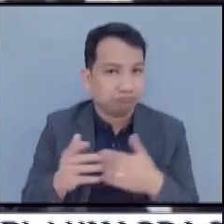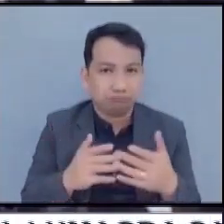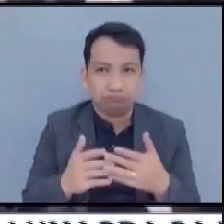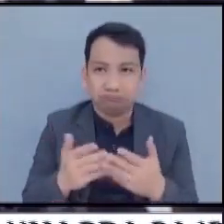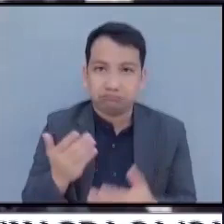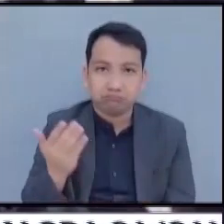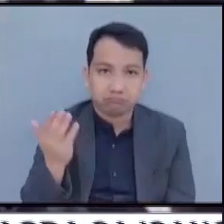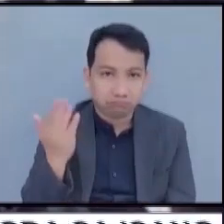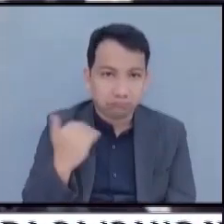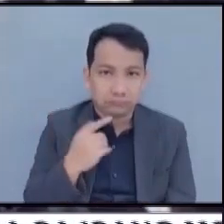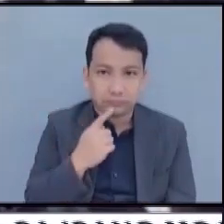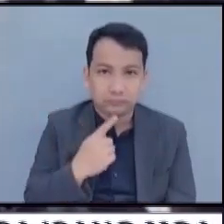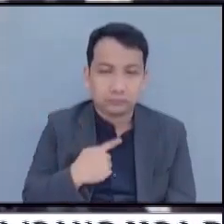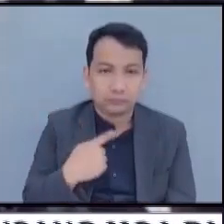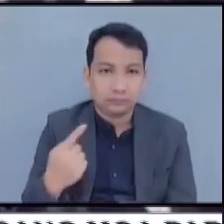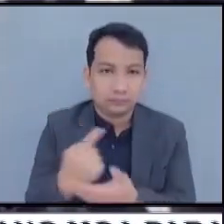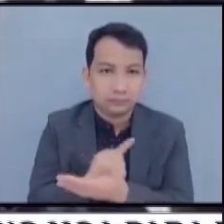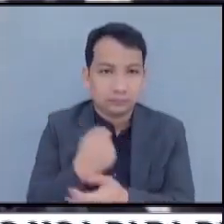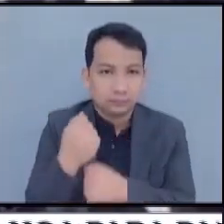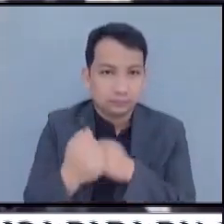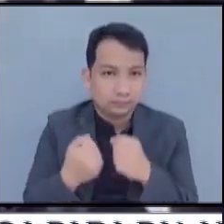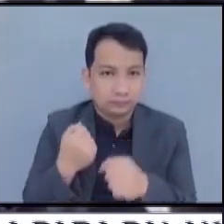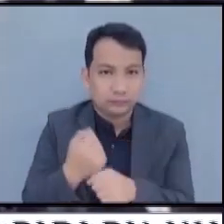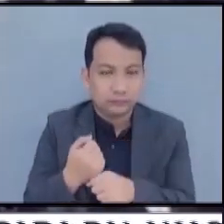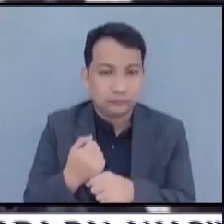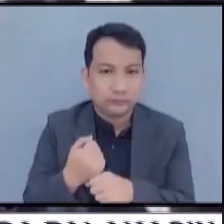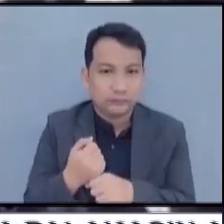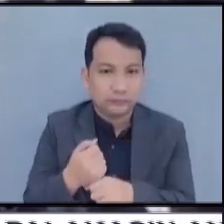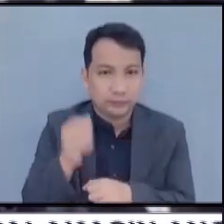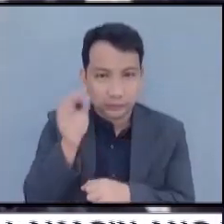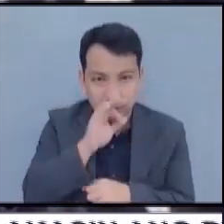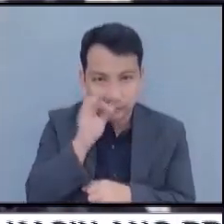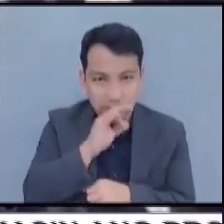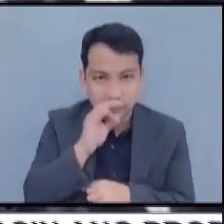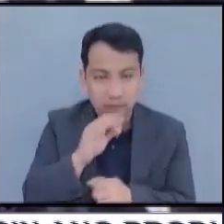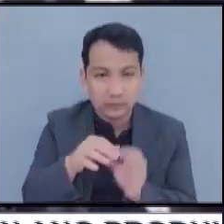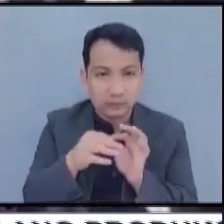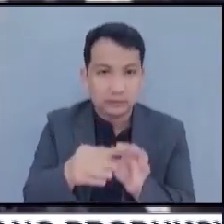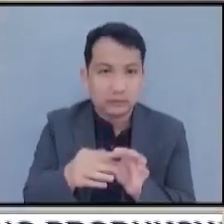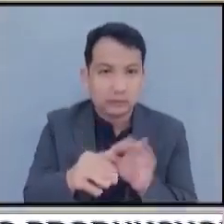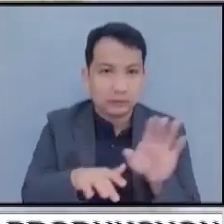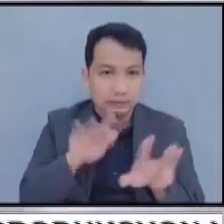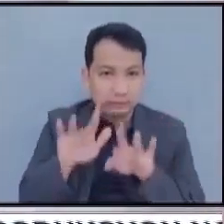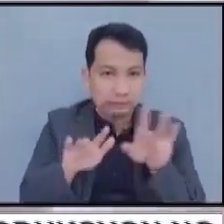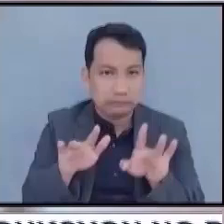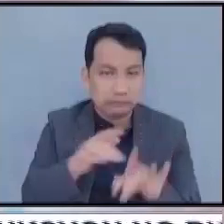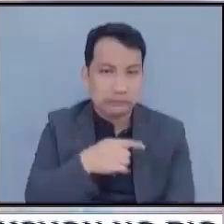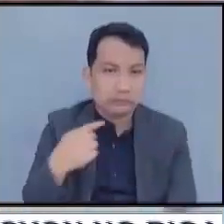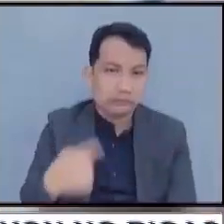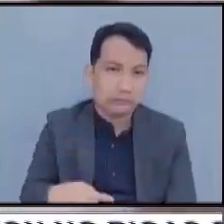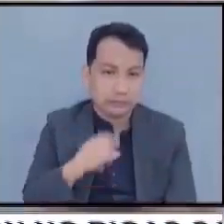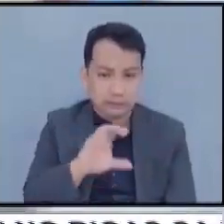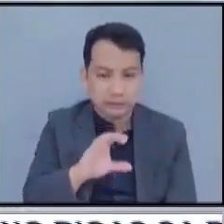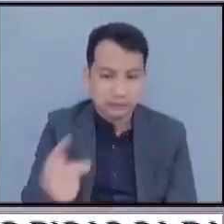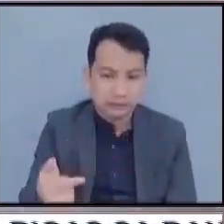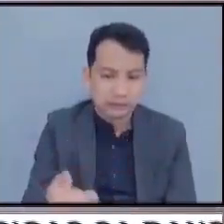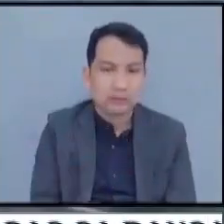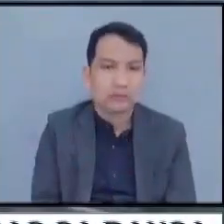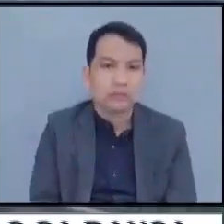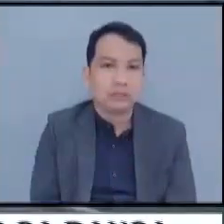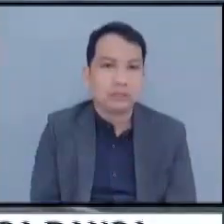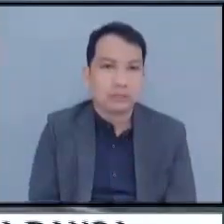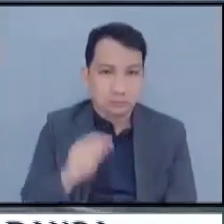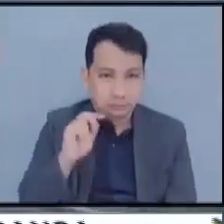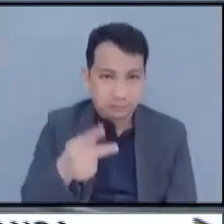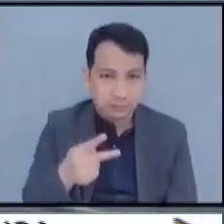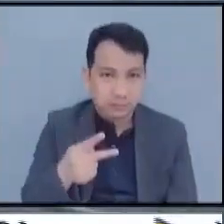mga unang araw ng taon kung saan ang mga Pilipino mga isla ay naharas ng Chinese Coast Guard. Samantala, kasabay ng ikalawang araw ng